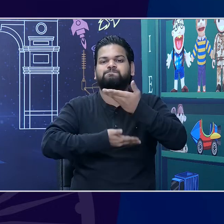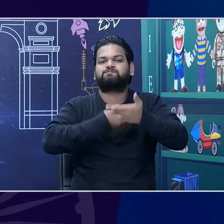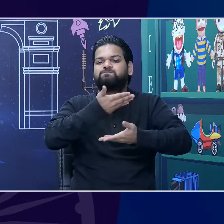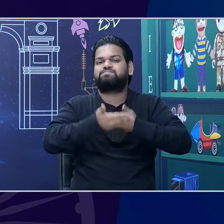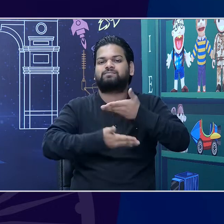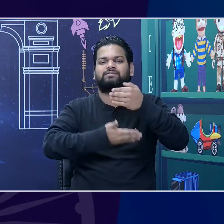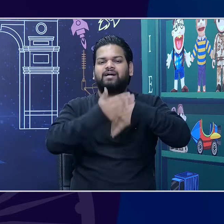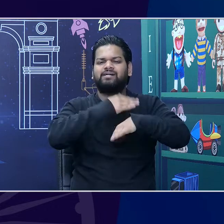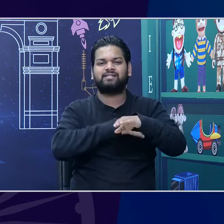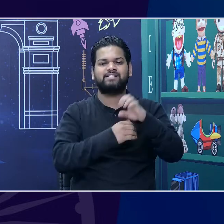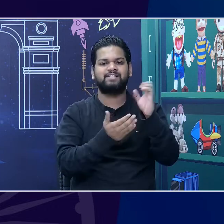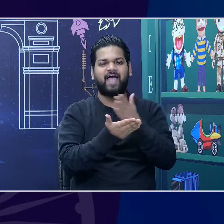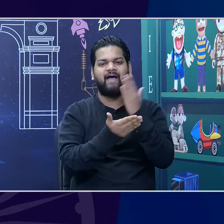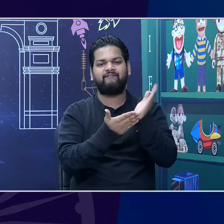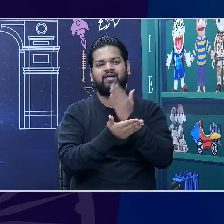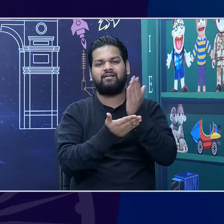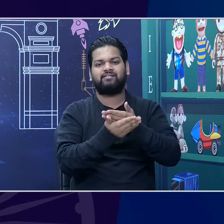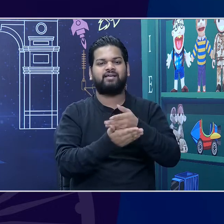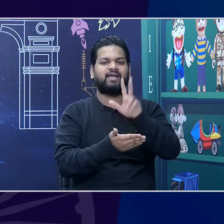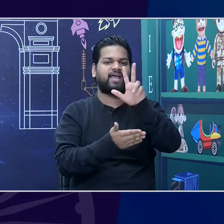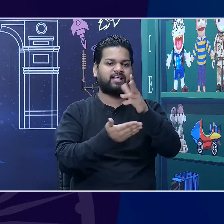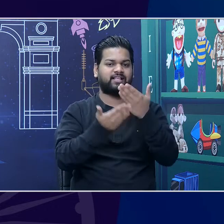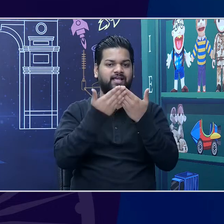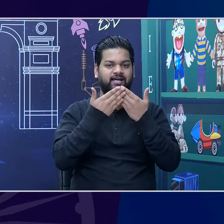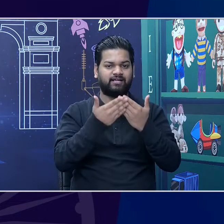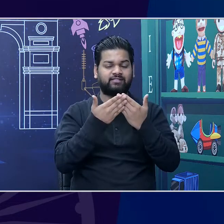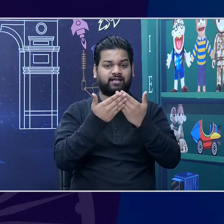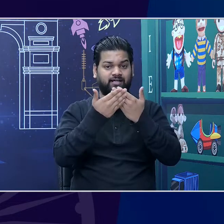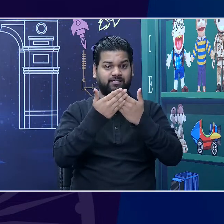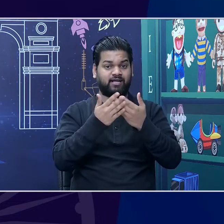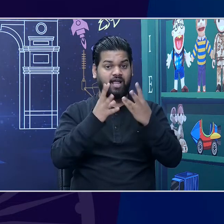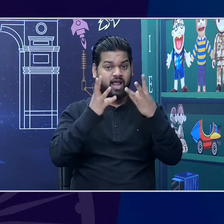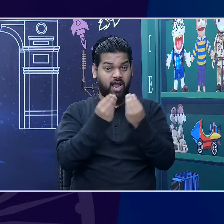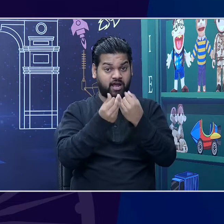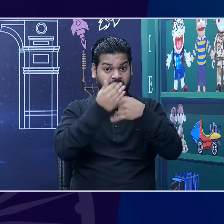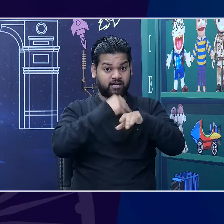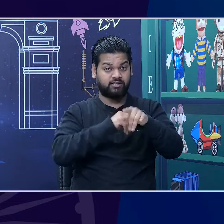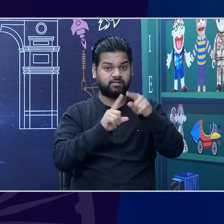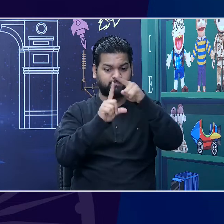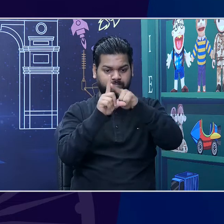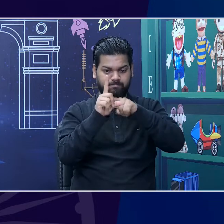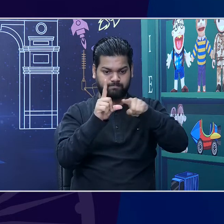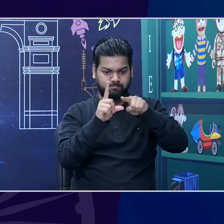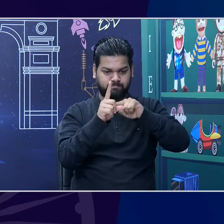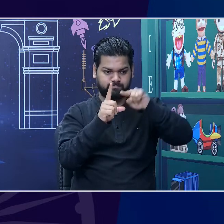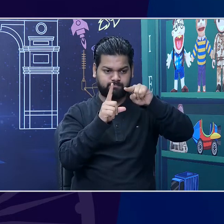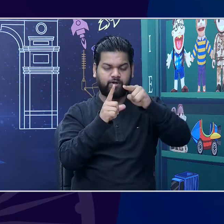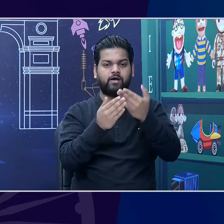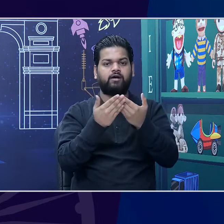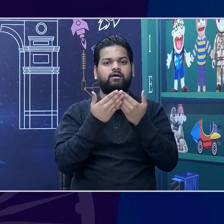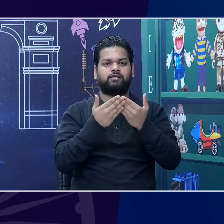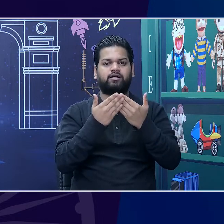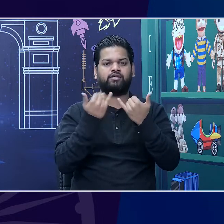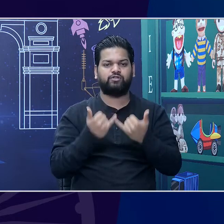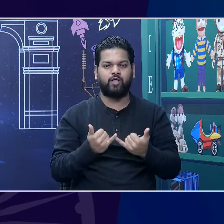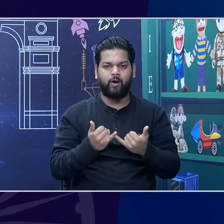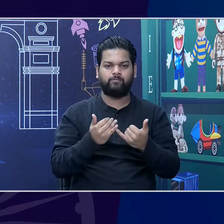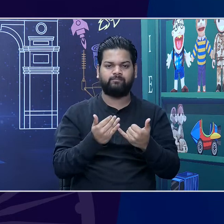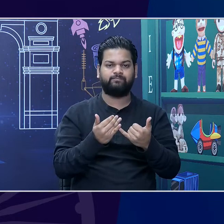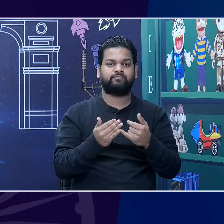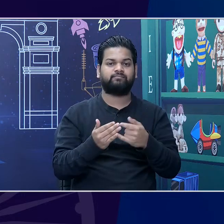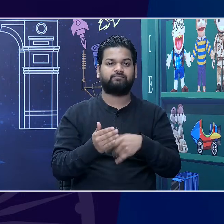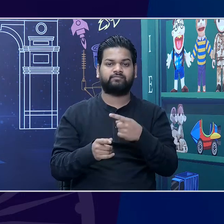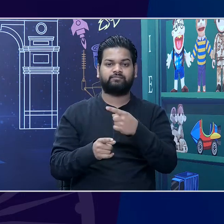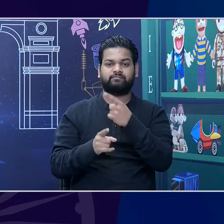चैप्टर 8 इंट्रोडक्शन टू ट्रिग्नोमेट्री, और हम रुक करते हैं मैम की तरफ. सो लेट्स बिगिन